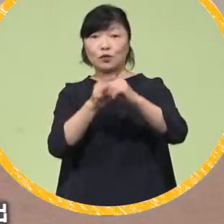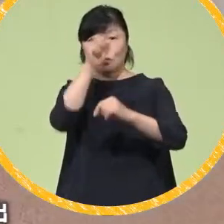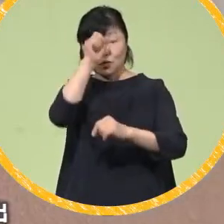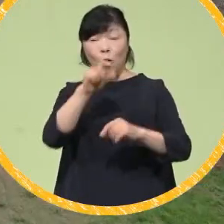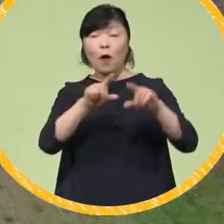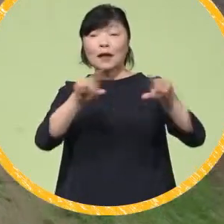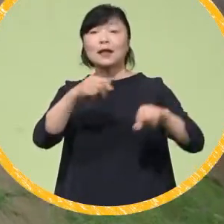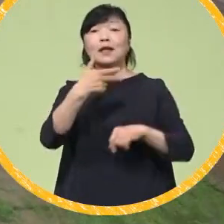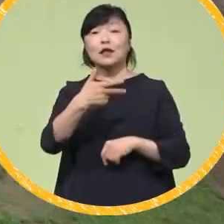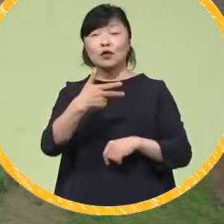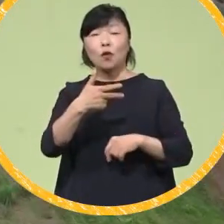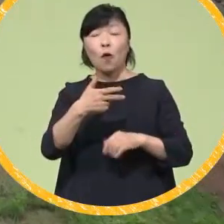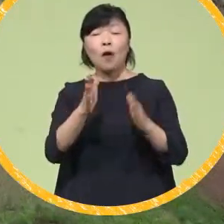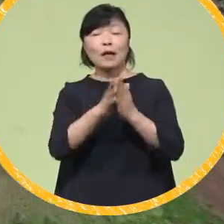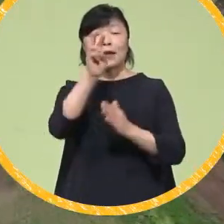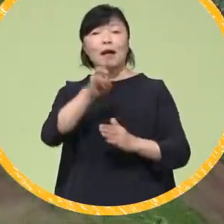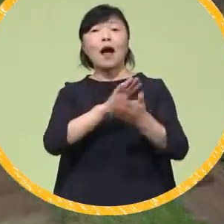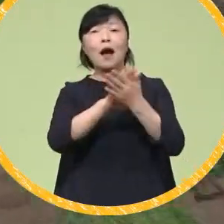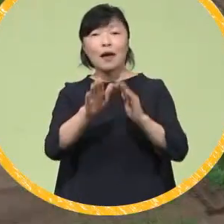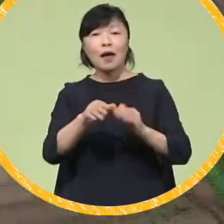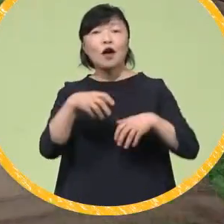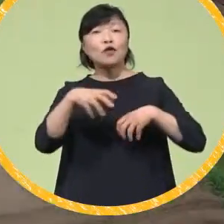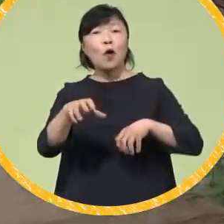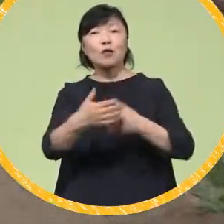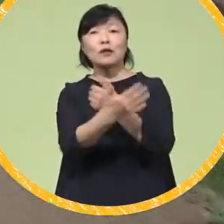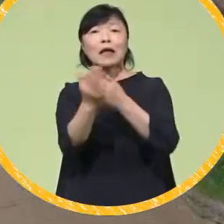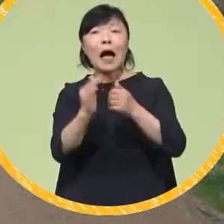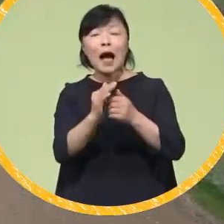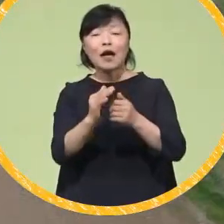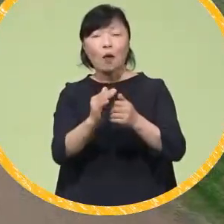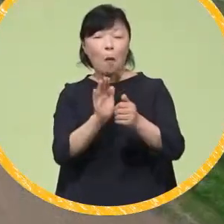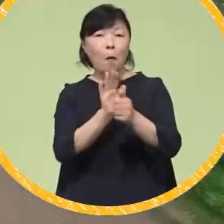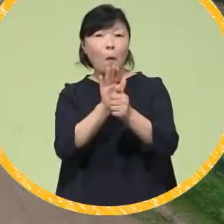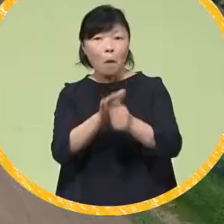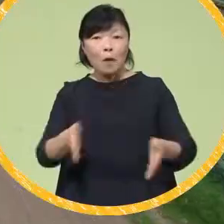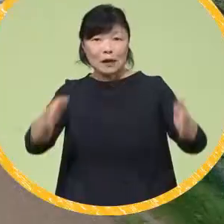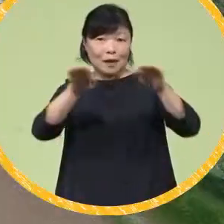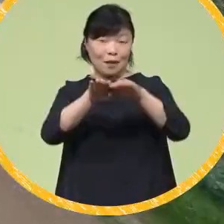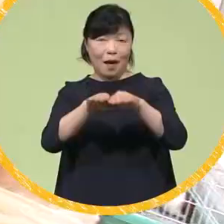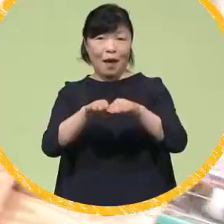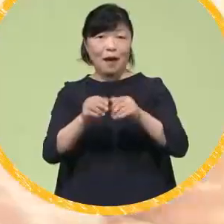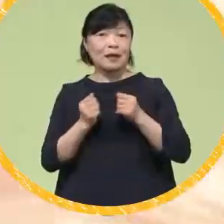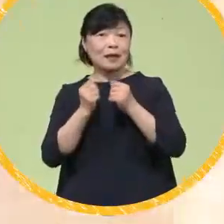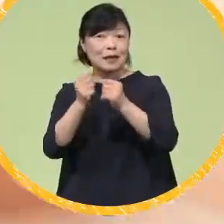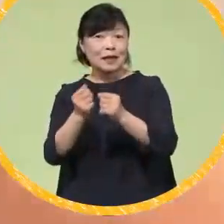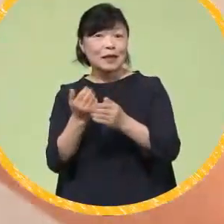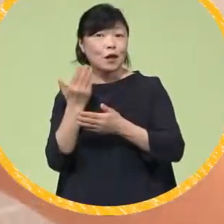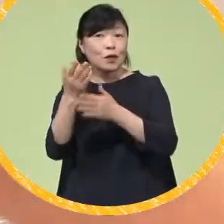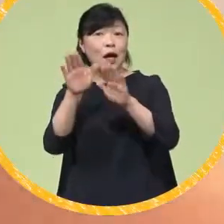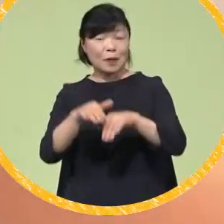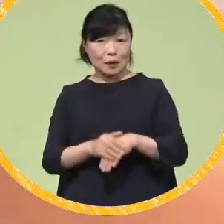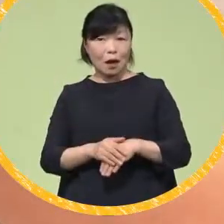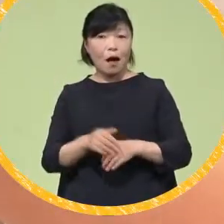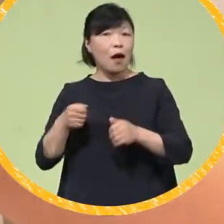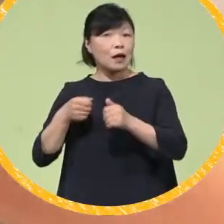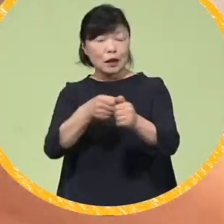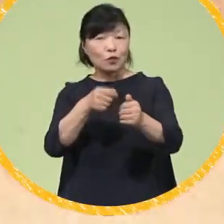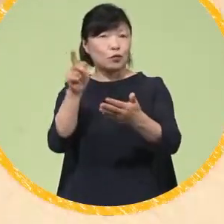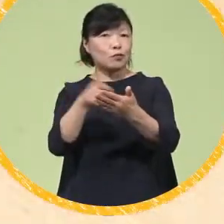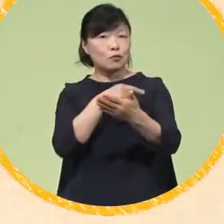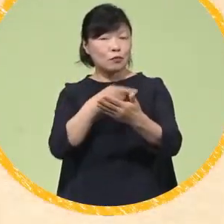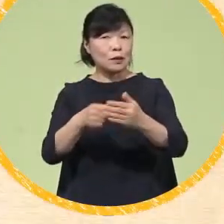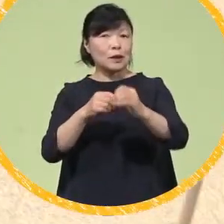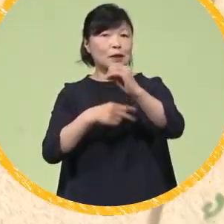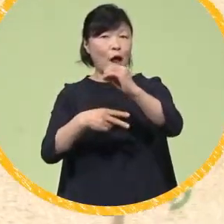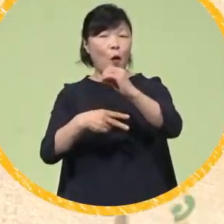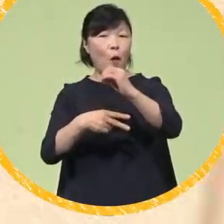神奈川県動物愛護センターにお聞きしました。ちなみにこちら神奈川県の犬猫殺処分ゼロ継続に向け日々奮